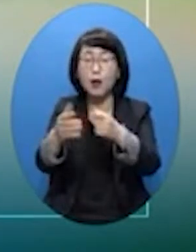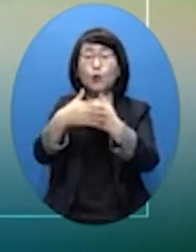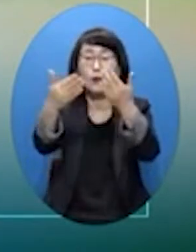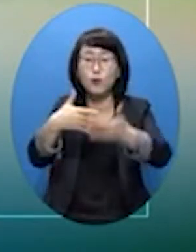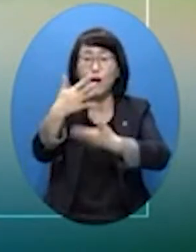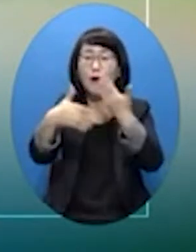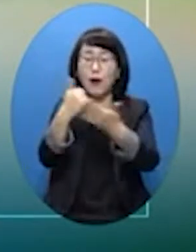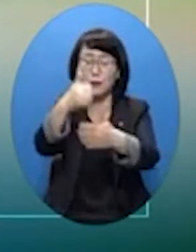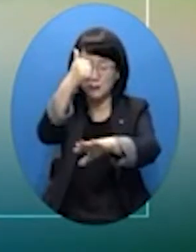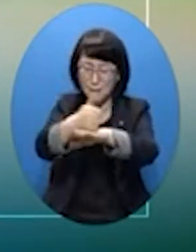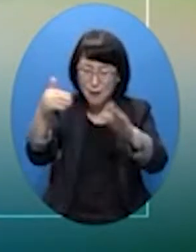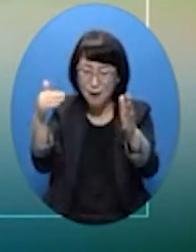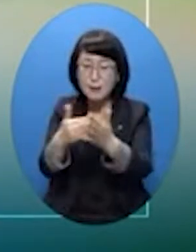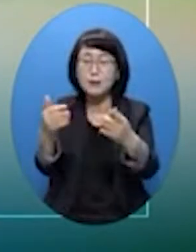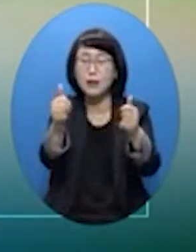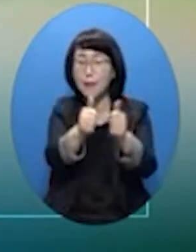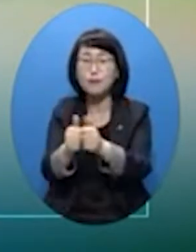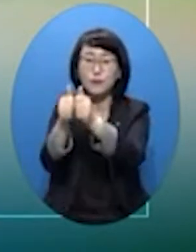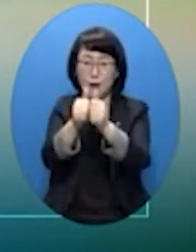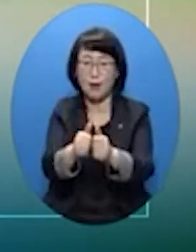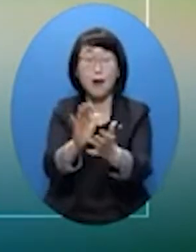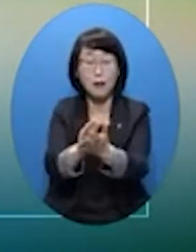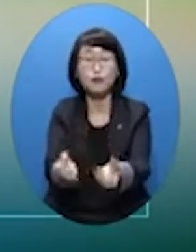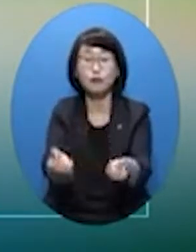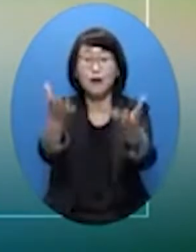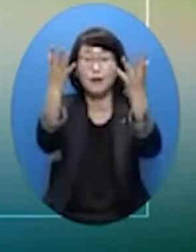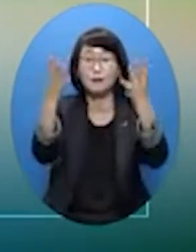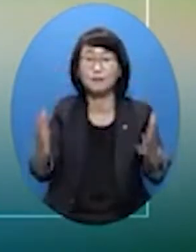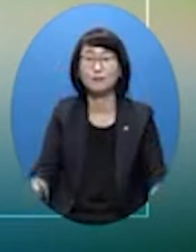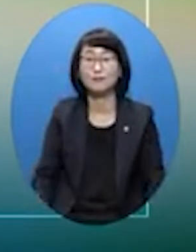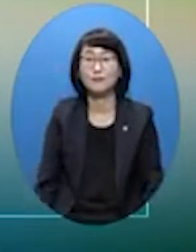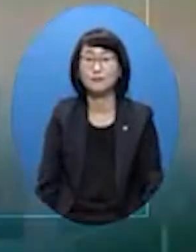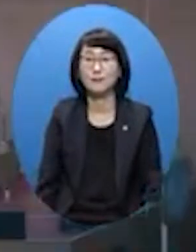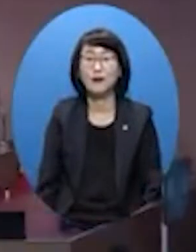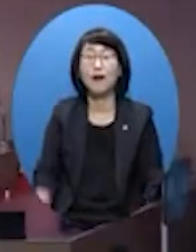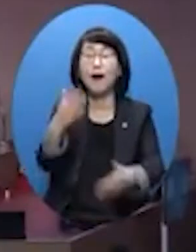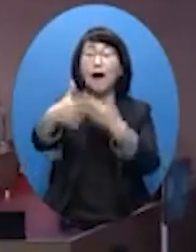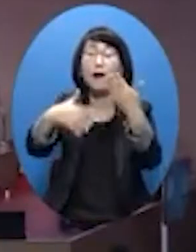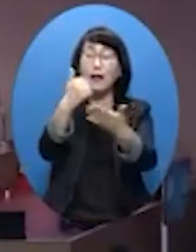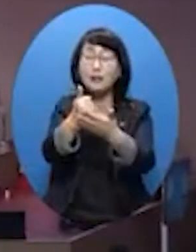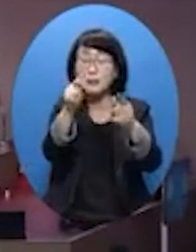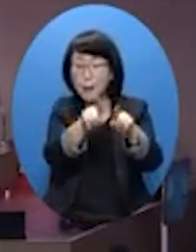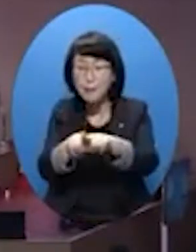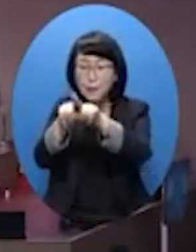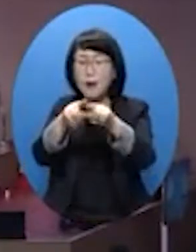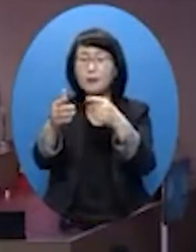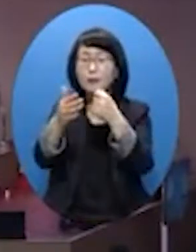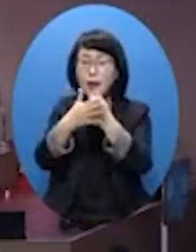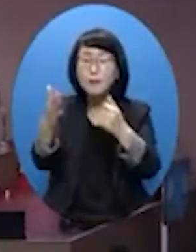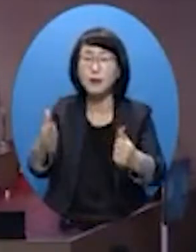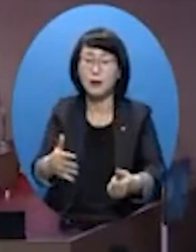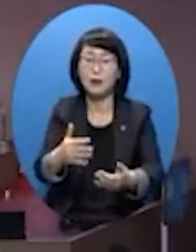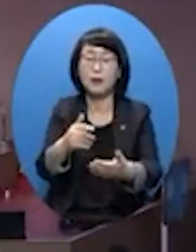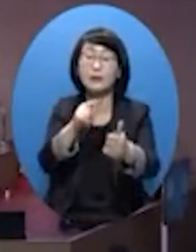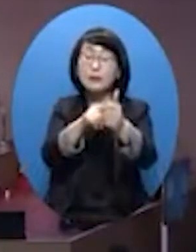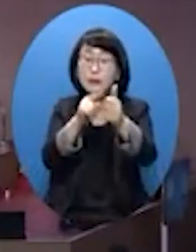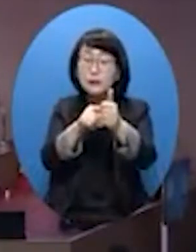끝까지 함께 할 것입니다 할렐루야 하남에 함께하시기 때문에 그런